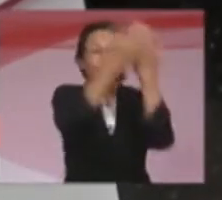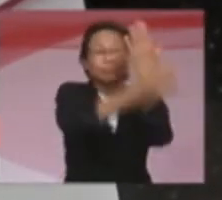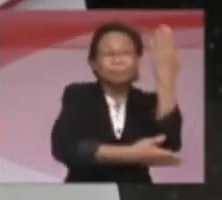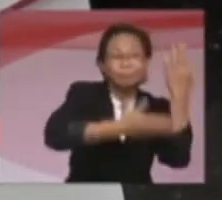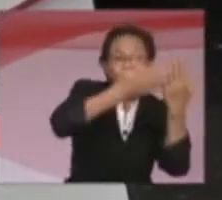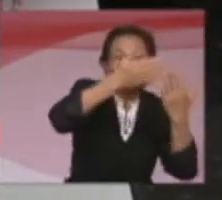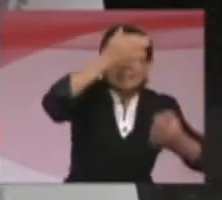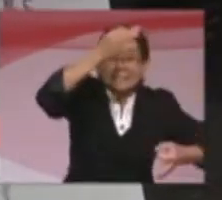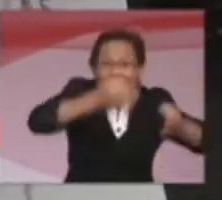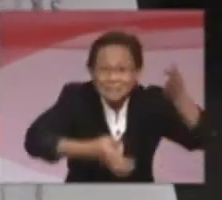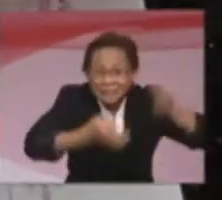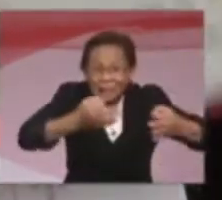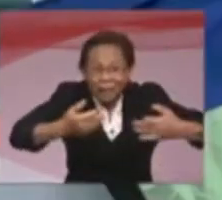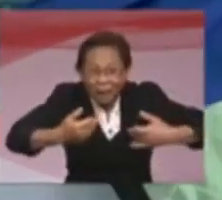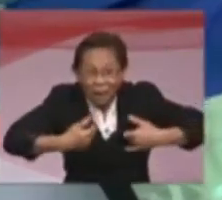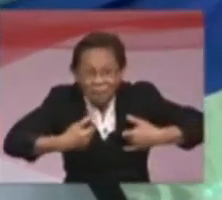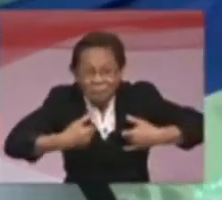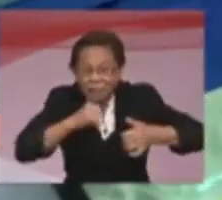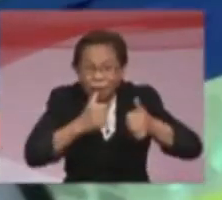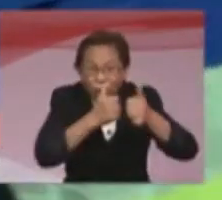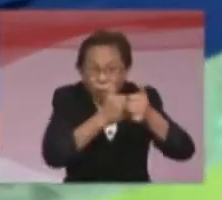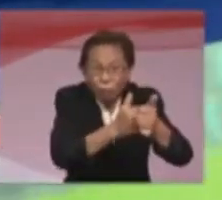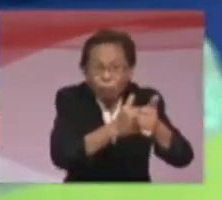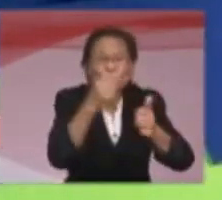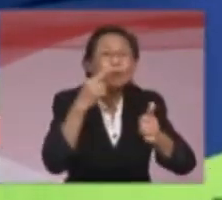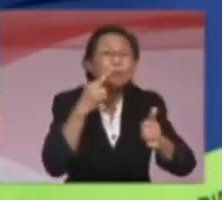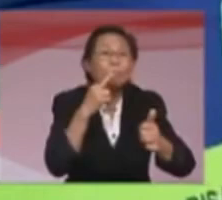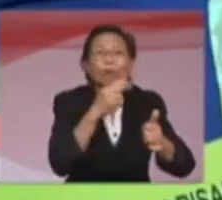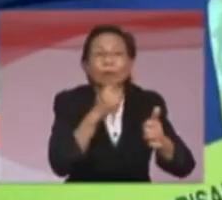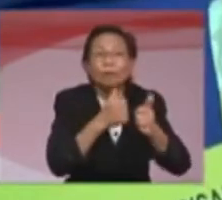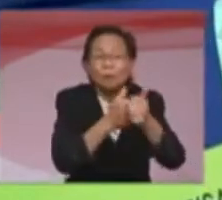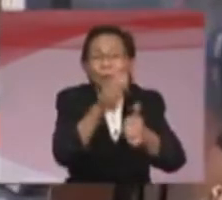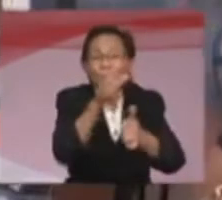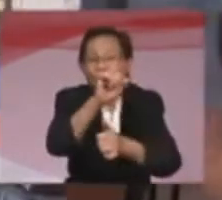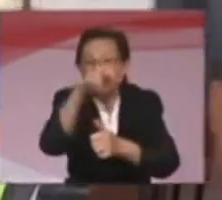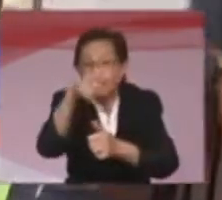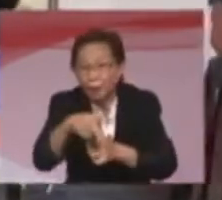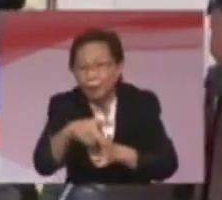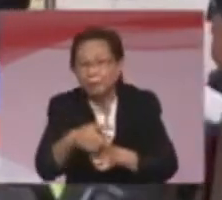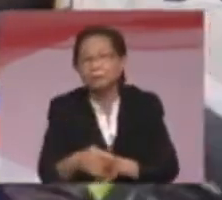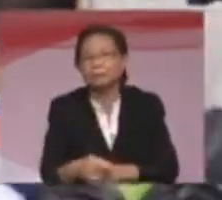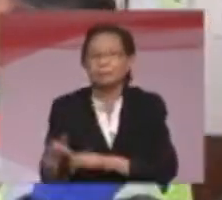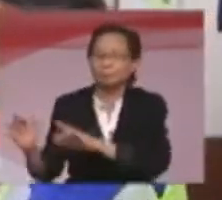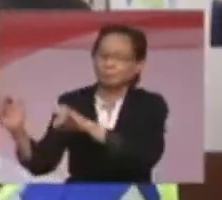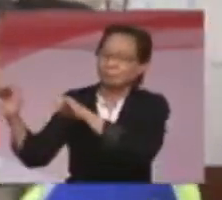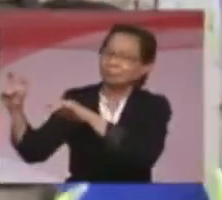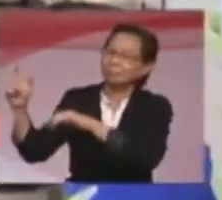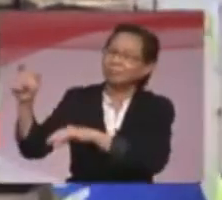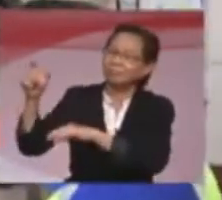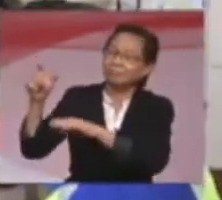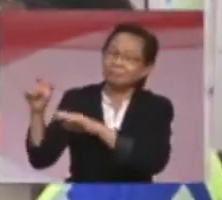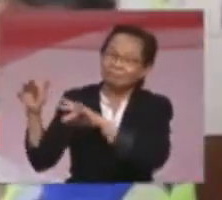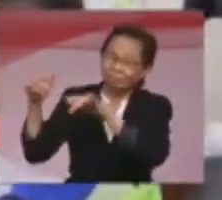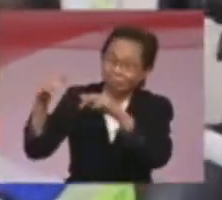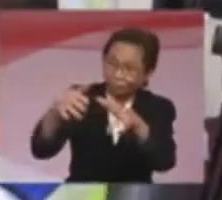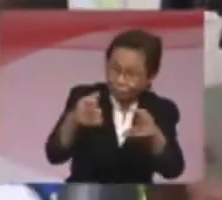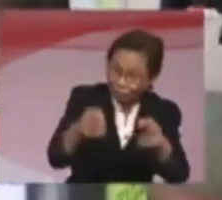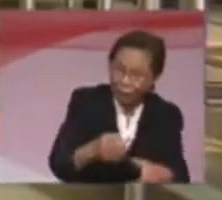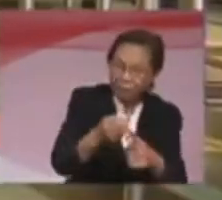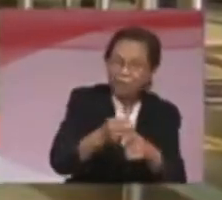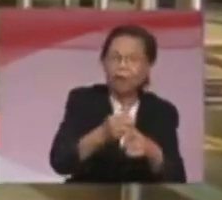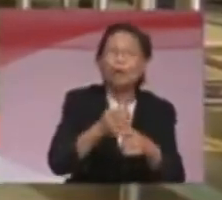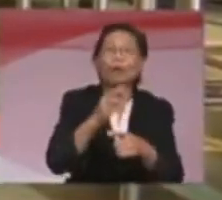jika didapati melanggar SOP, sama ada daripada pengunjung ataupun pengusaha